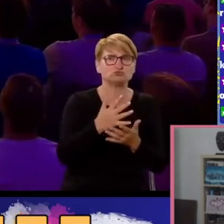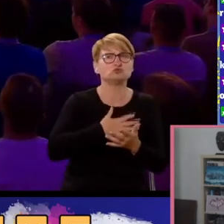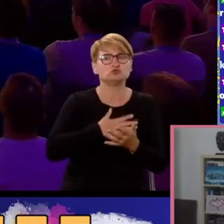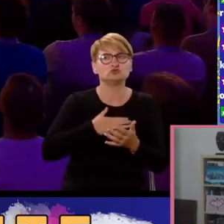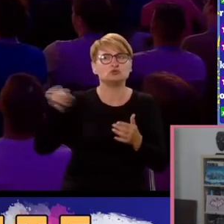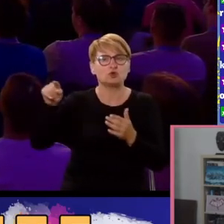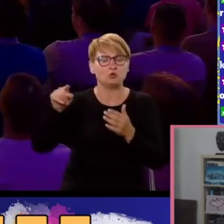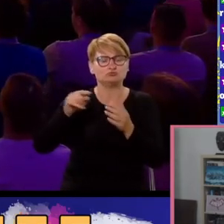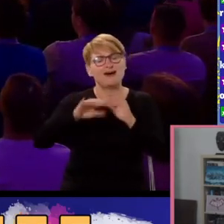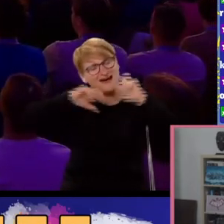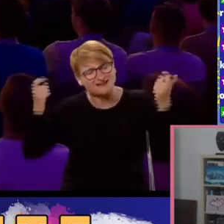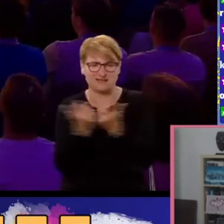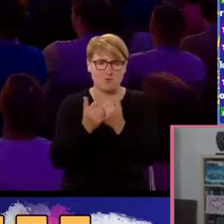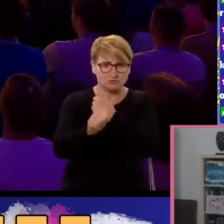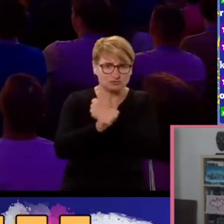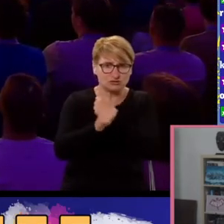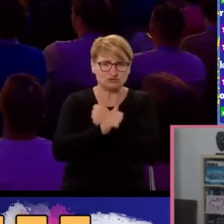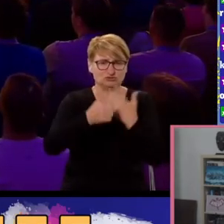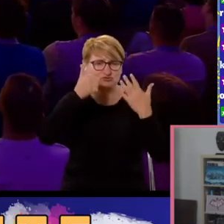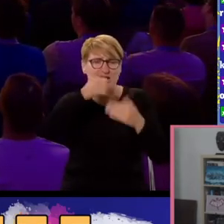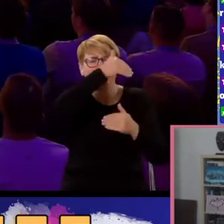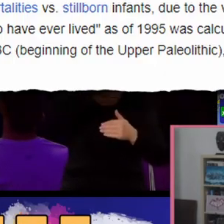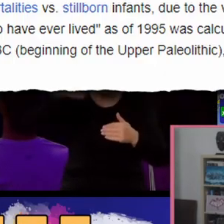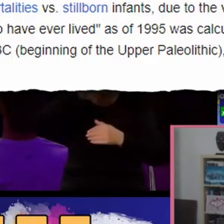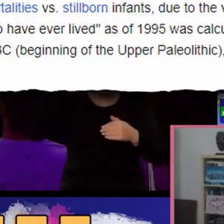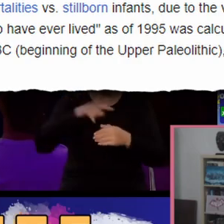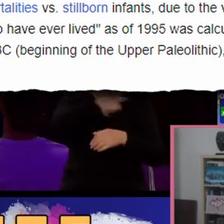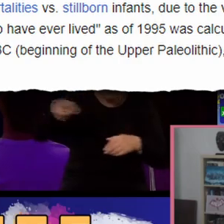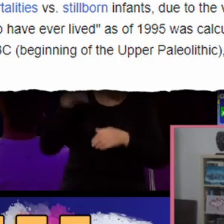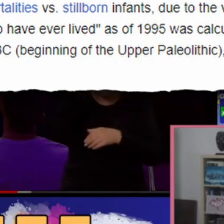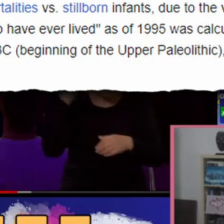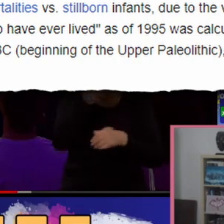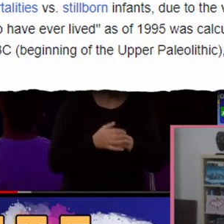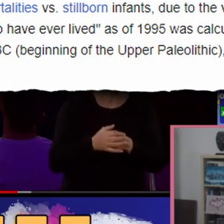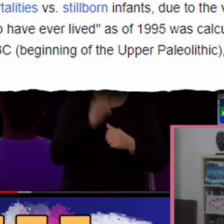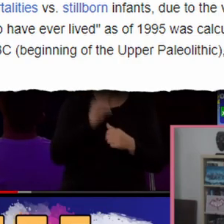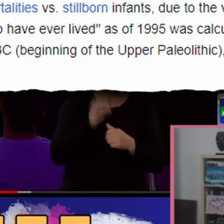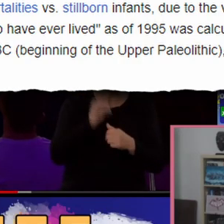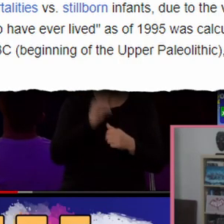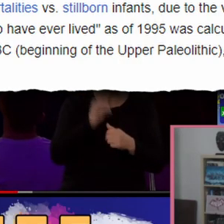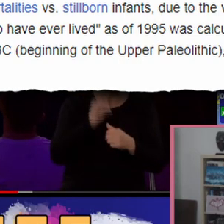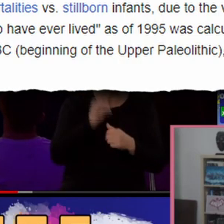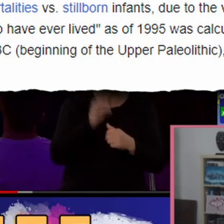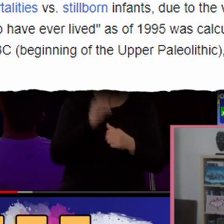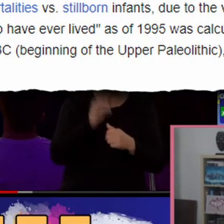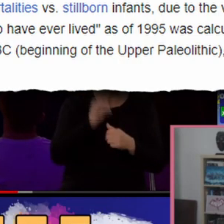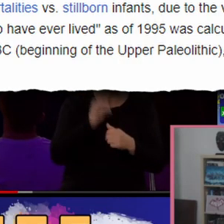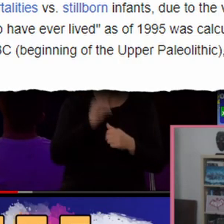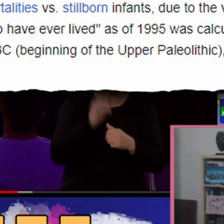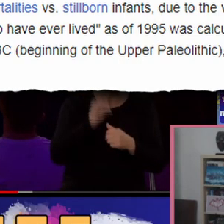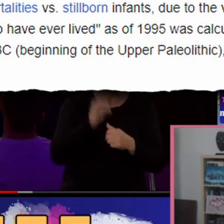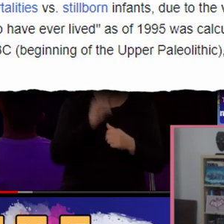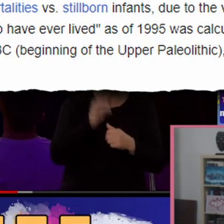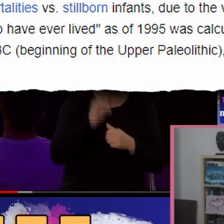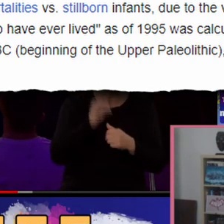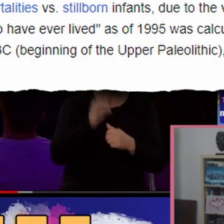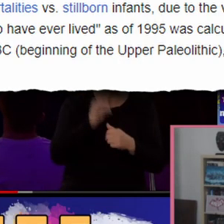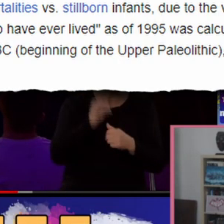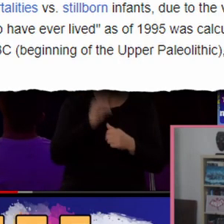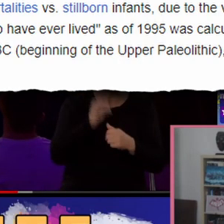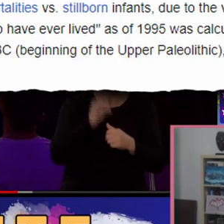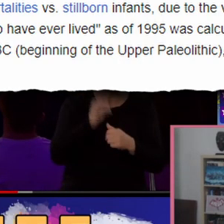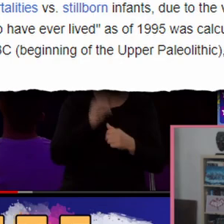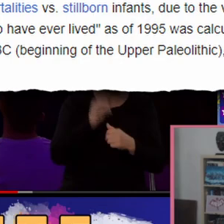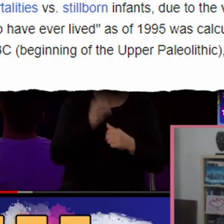uczeni, 66 miliardów ludzi. To jest liczba niewyobrażalna, ale każdy z tych ludzi był inny. Nie tylko niewyobrażalna, jest też nieprawdziwa,